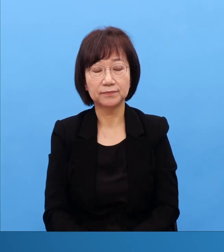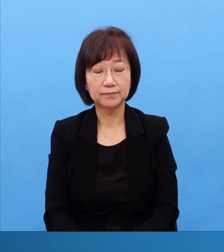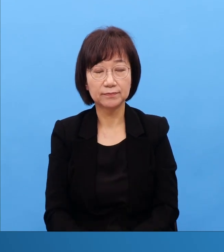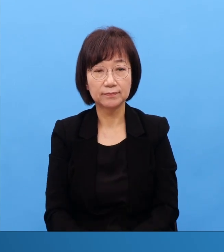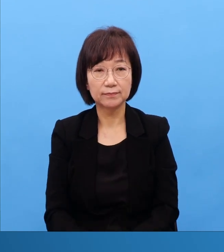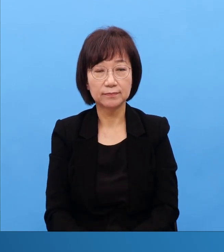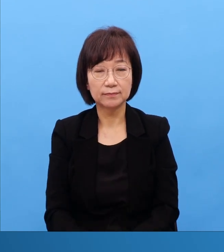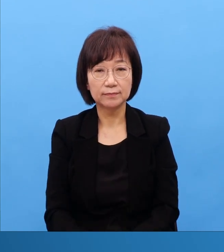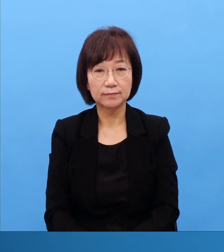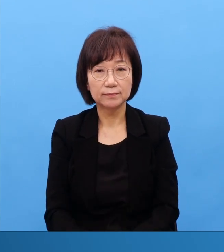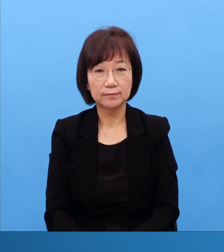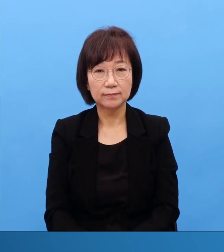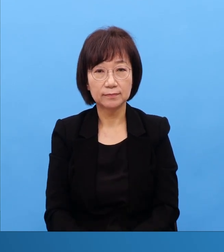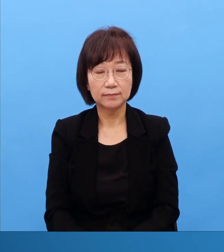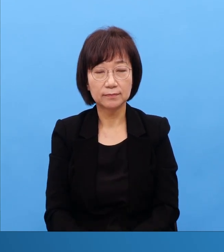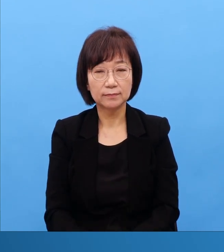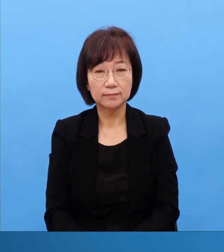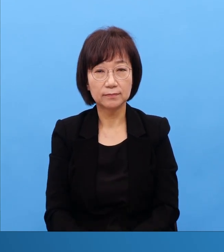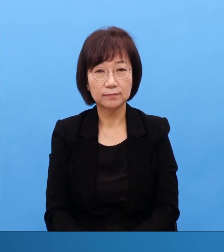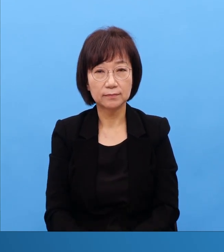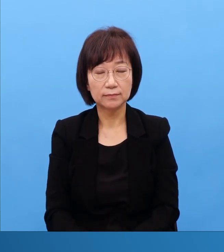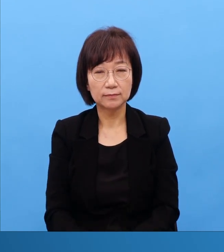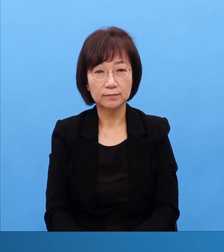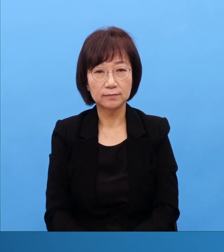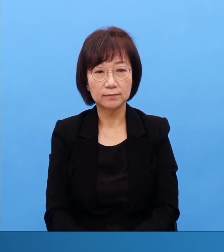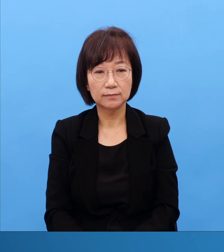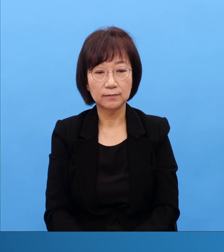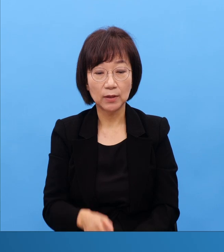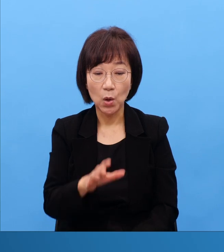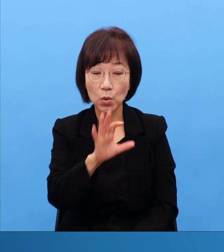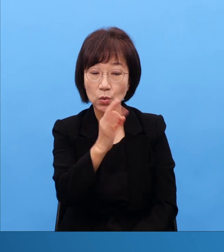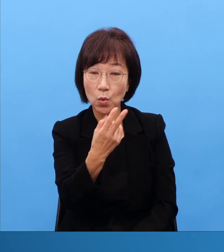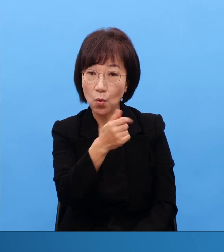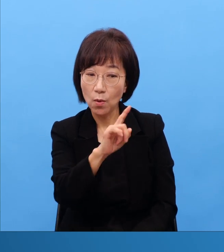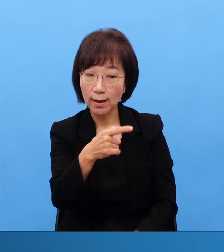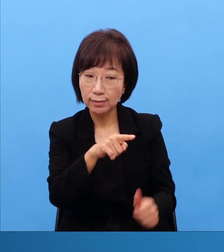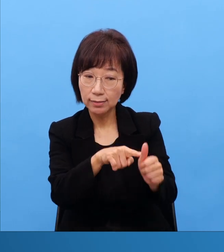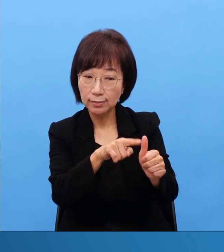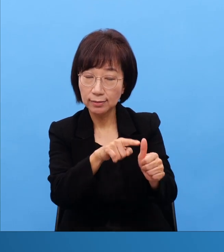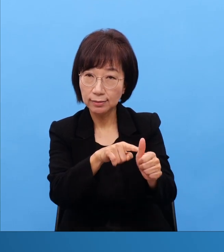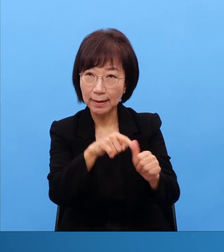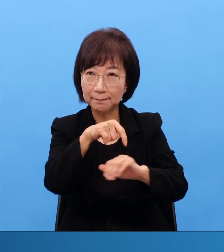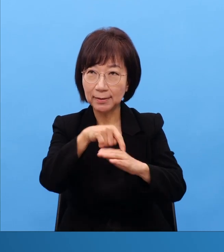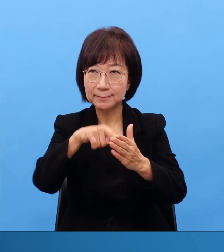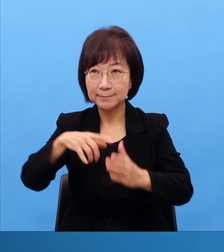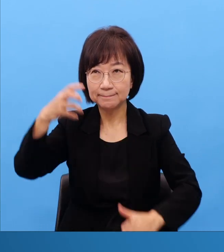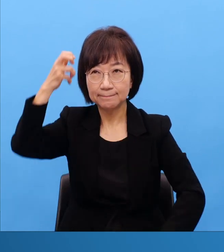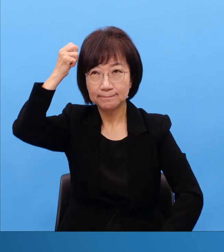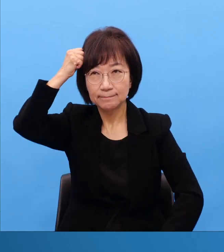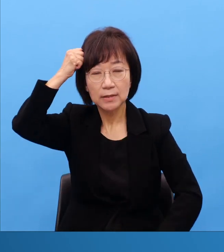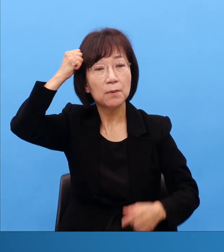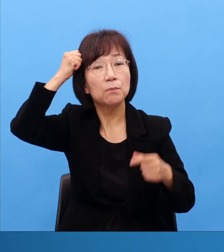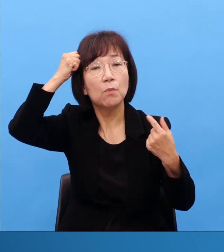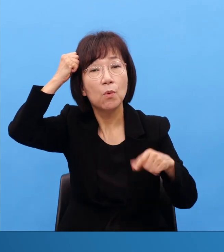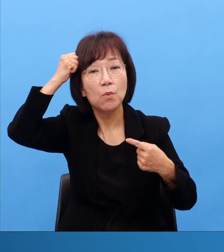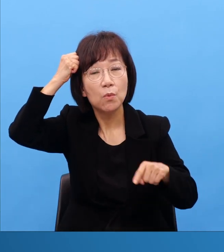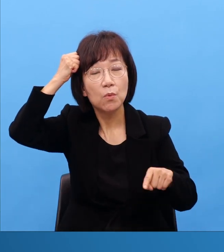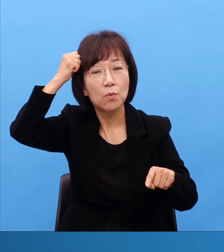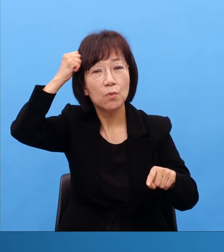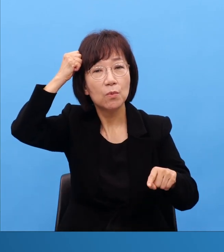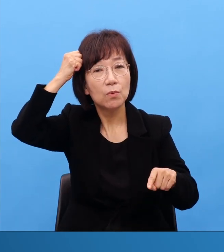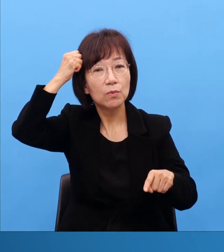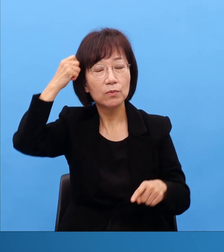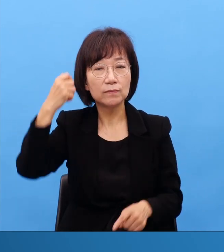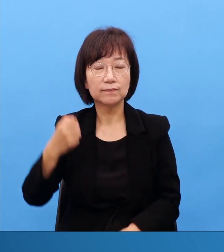worried at all. 그 중에 요한에게 제일 마음에 남았던 게 뭘까요? And among all those visions, what do you think remained the most